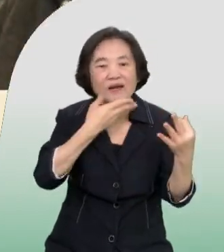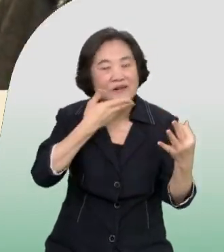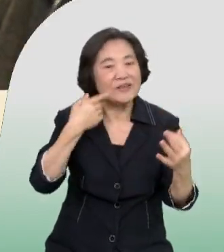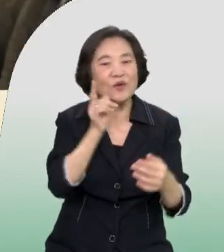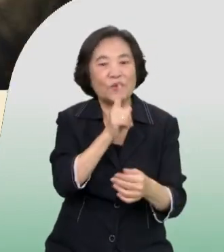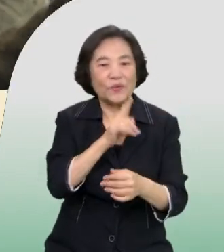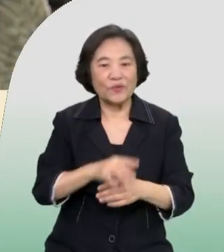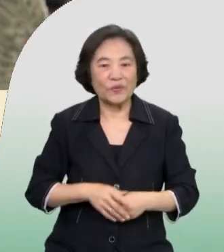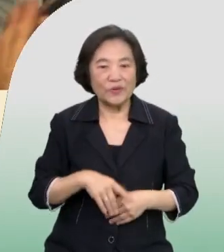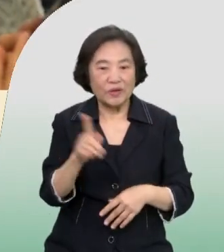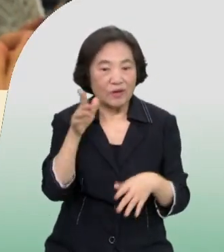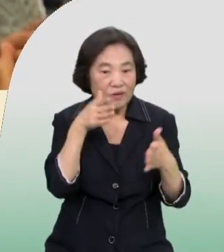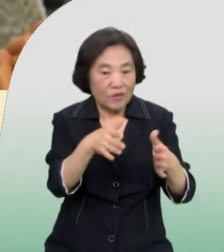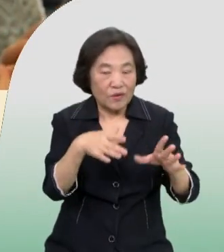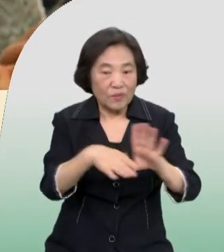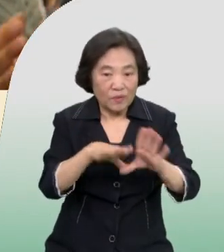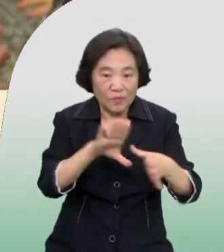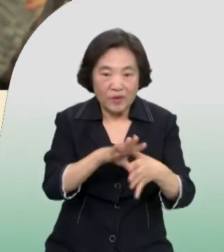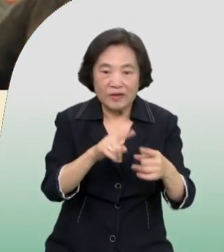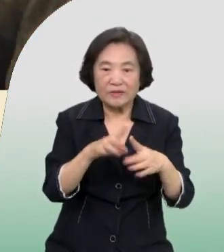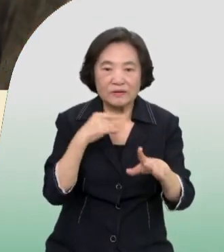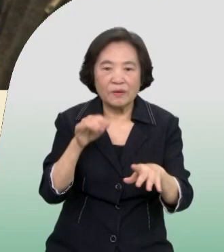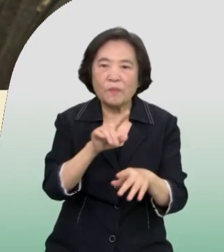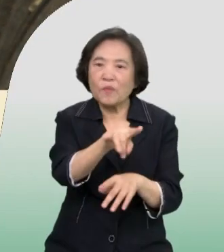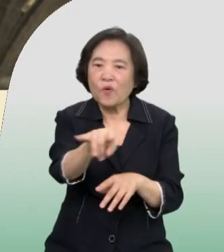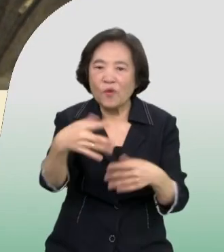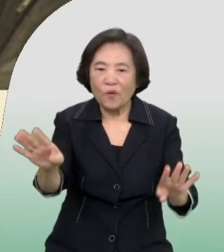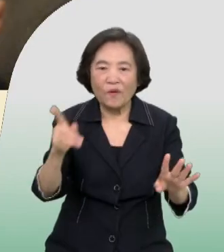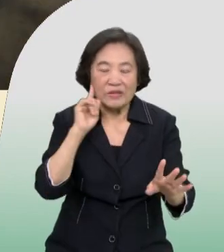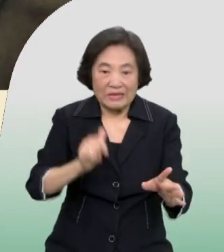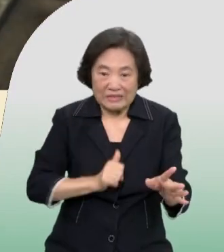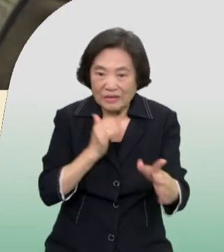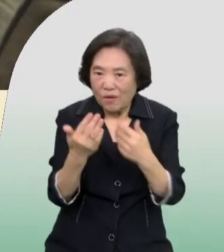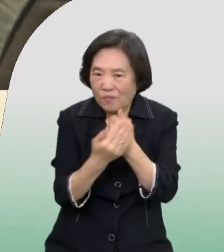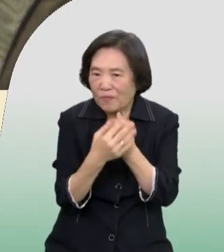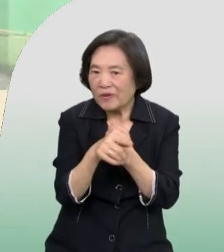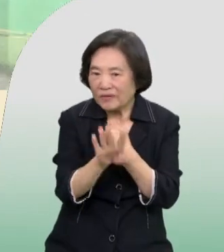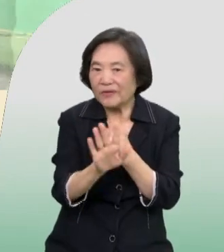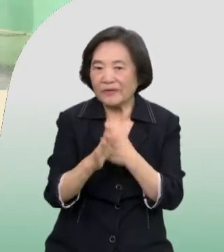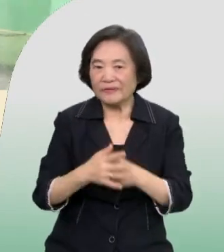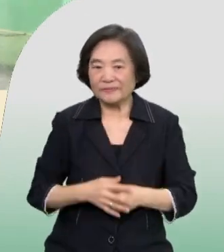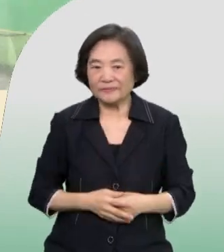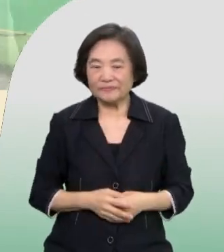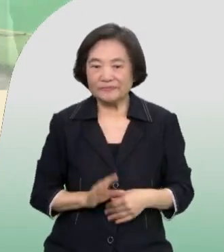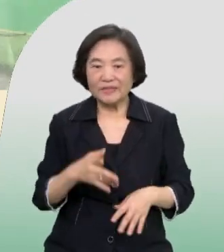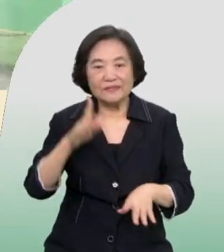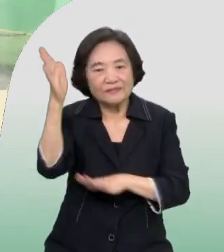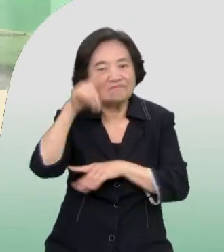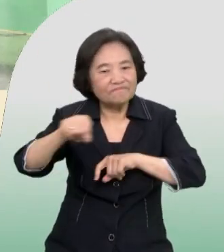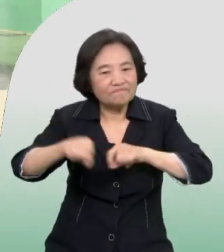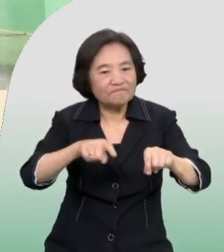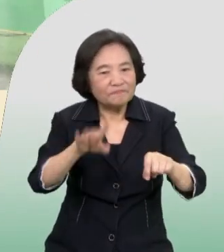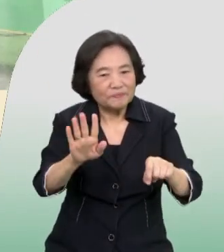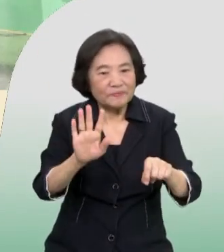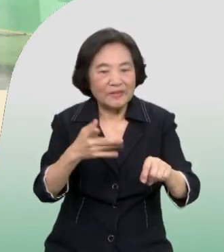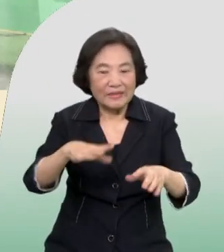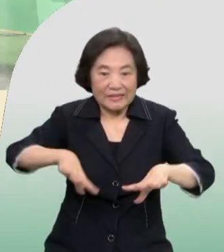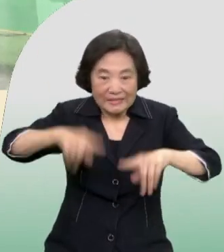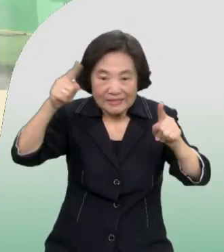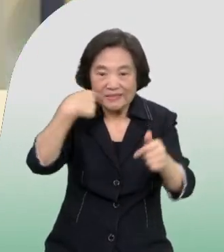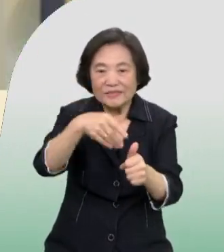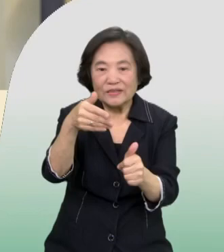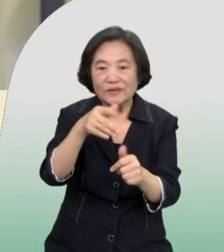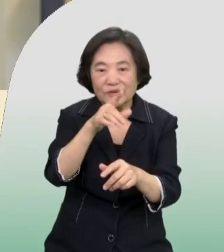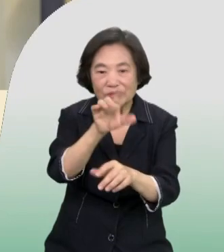纽西兰对毛利文化教育处在一定普遍其实弹性的状态，不过受到政策之下，提升高演